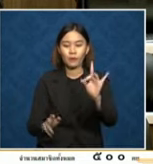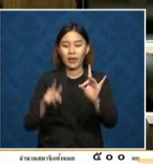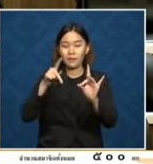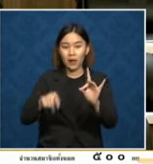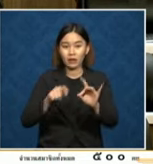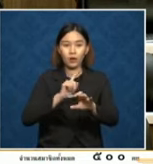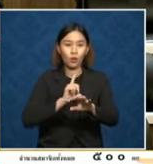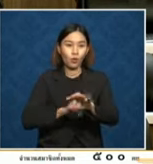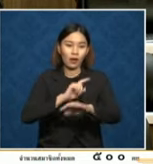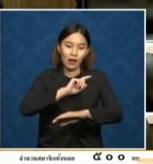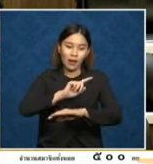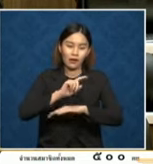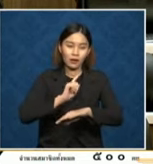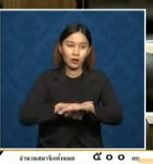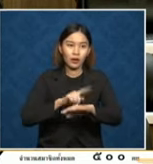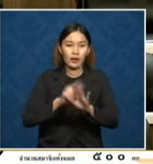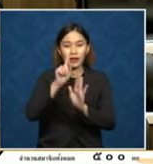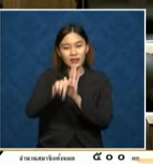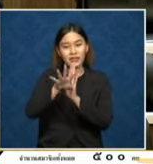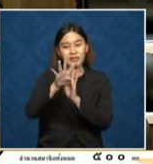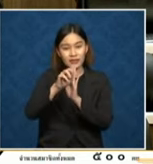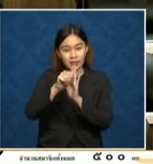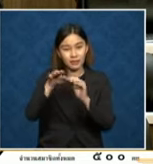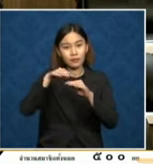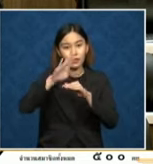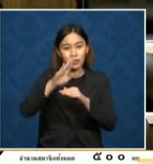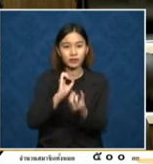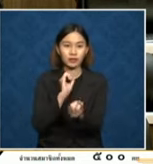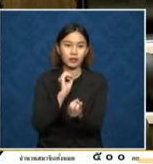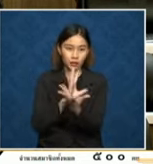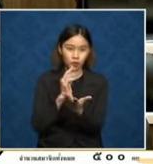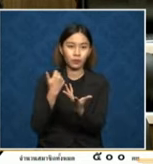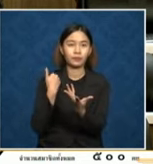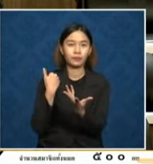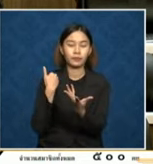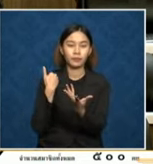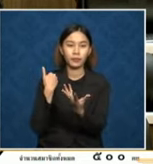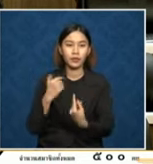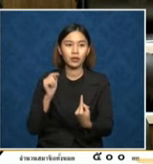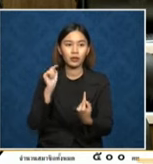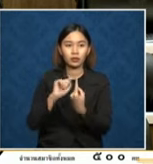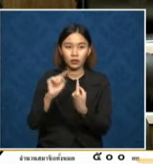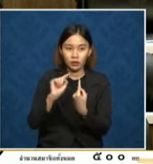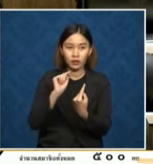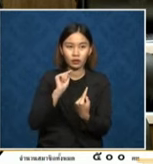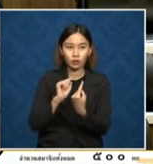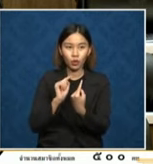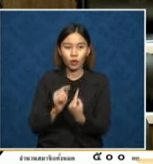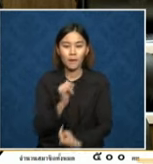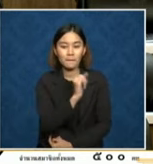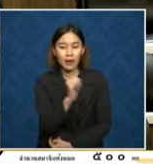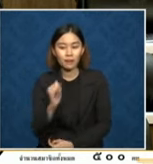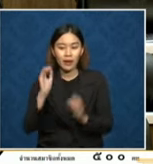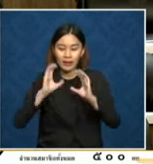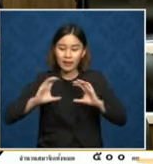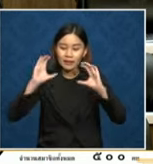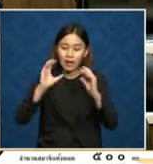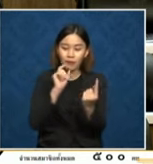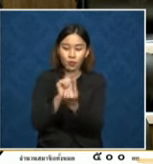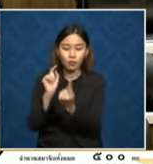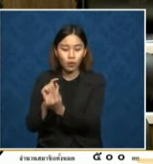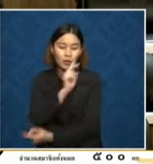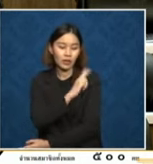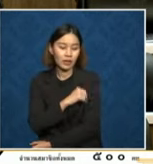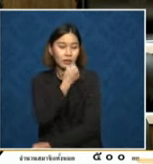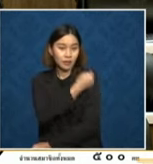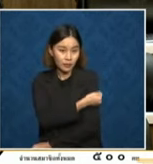องใช้เวลาเดินทางมากกว่า40นาทีส่งผลกระทบเป็นอย่างมากทั้งในด้านการติดต่อราชการโรงพยาบา